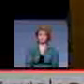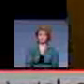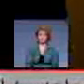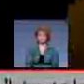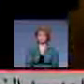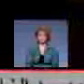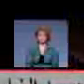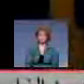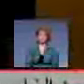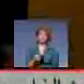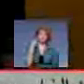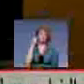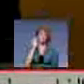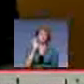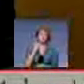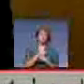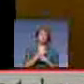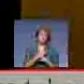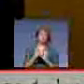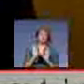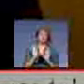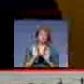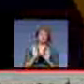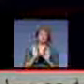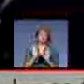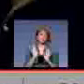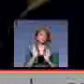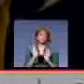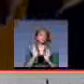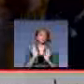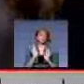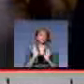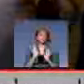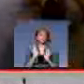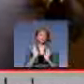مش عارف بصراحه يعني في حد جه هنا يعني